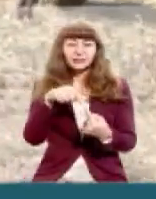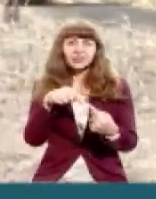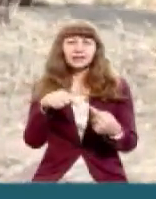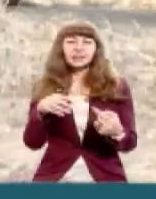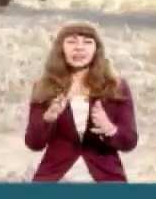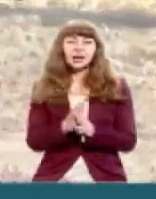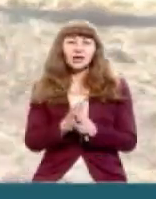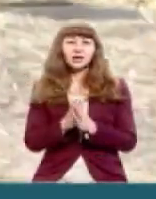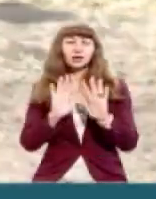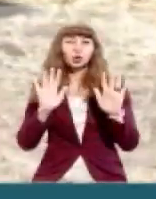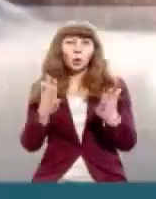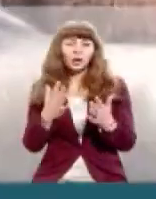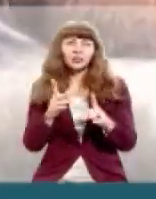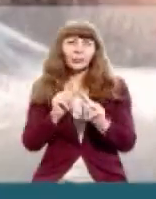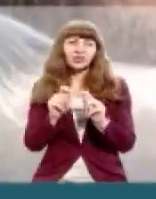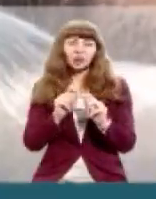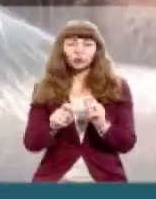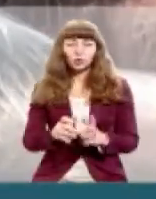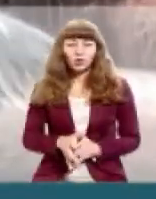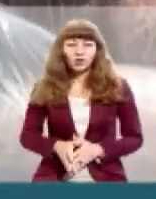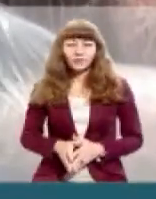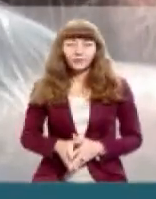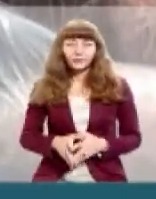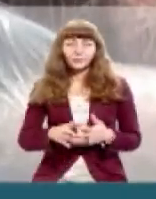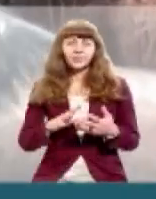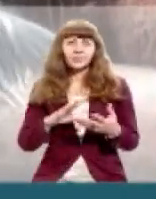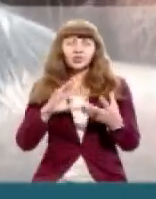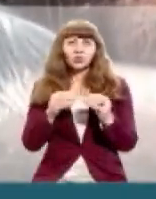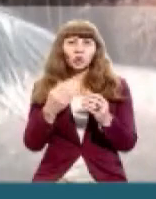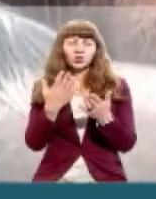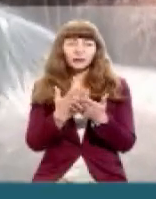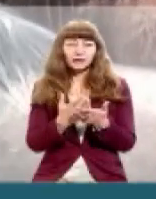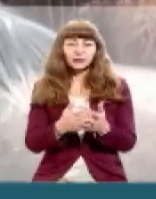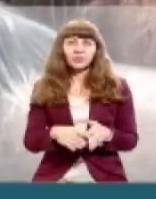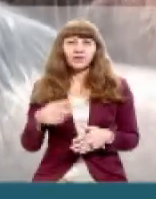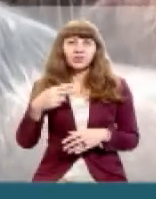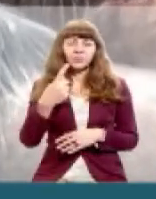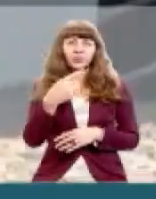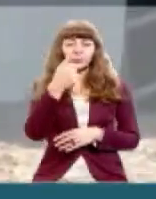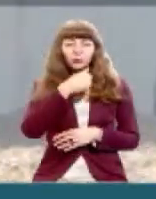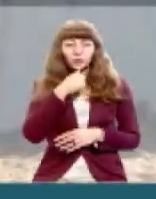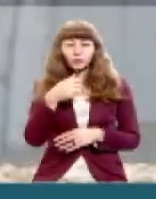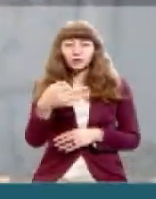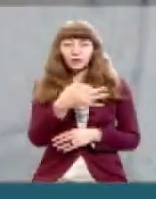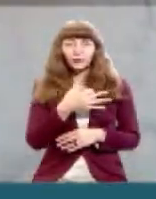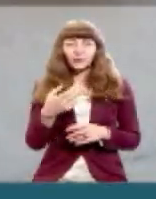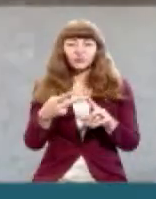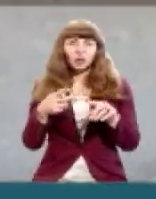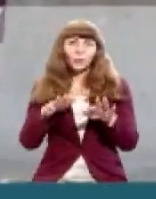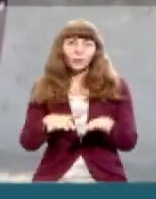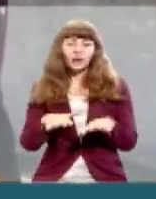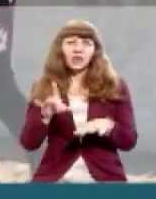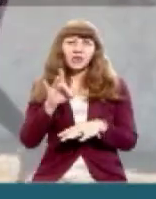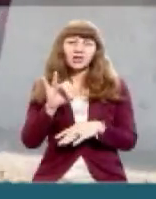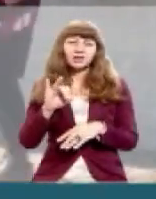қатан бақылаудан нәтижеде жоқ емес. Мәселен, 2021 жылдың өзінде Қостанай облысы іскерлік ахуал рейтингінде